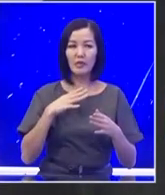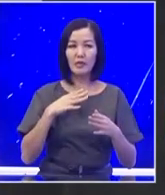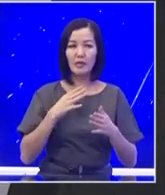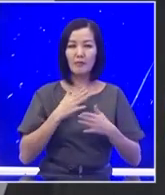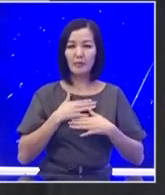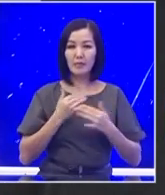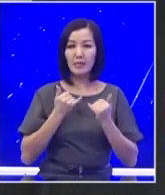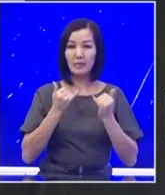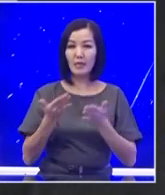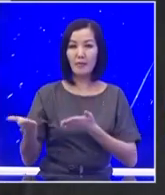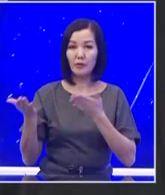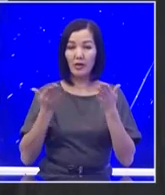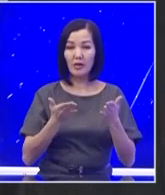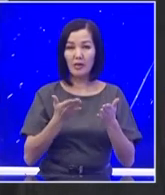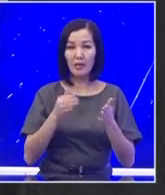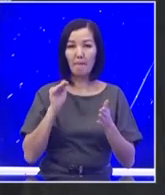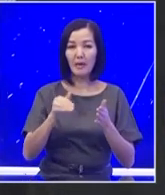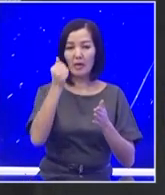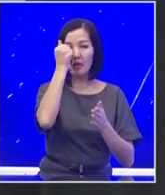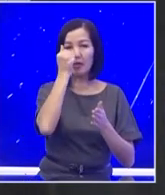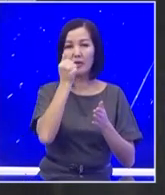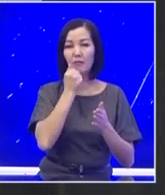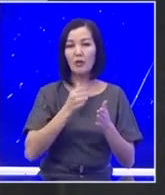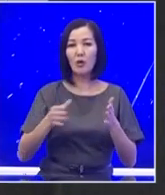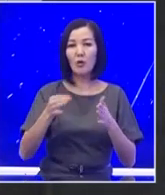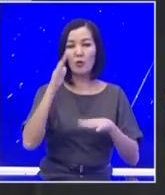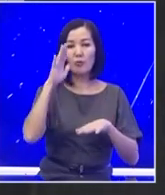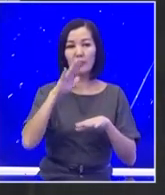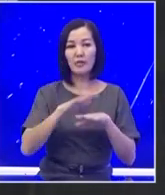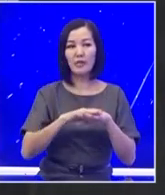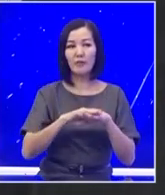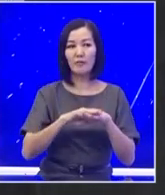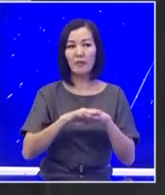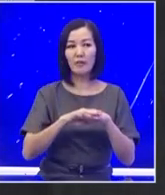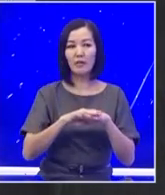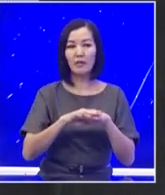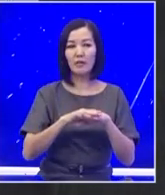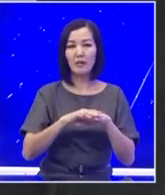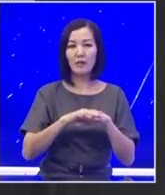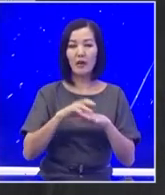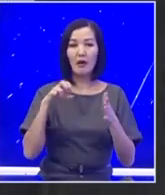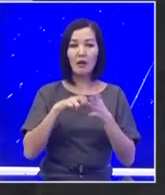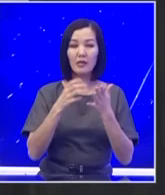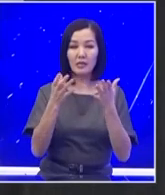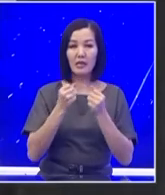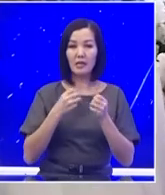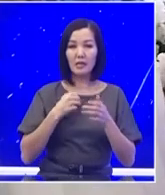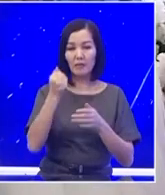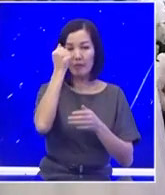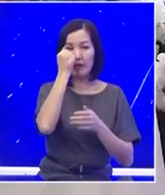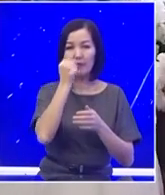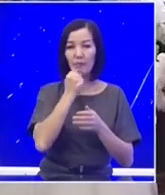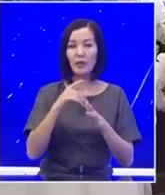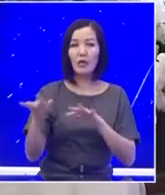рахмет. Бүгін Амандық Баталұлы, облыс әкімі Амандық Баталұлынан алғыс хат алып отырмын. Рахмет көп-көп.